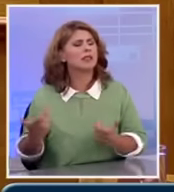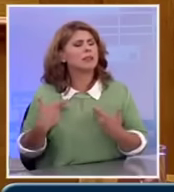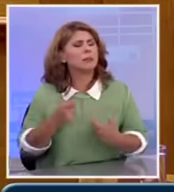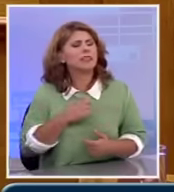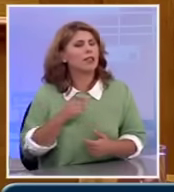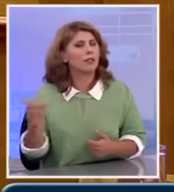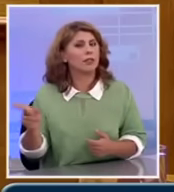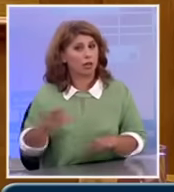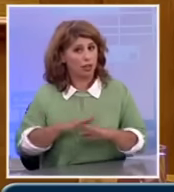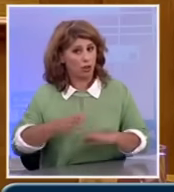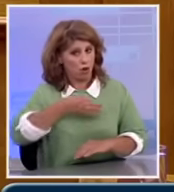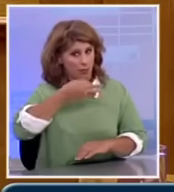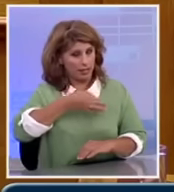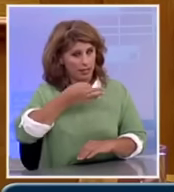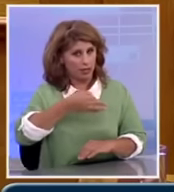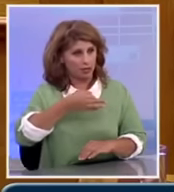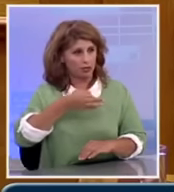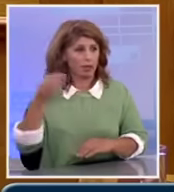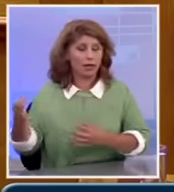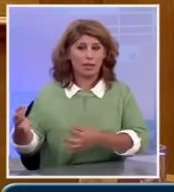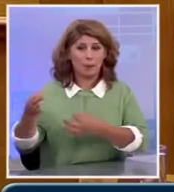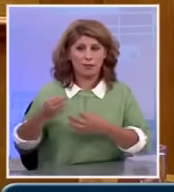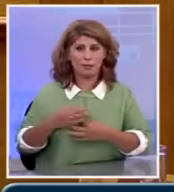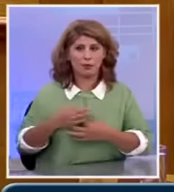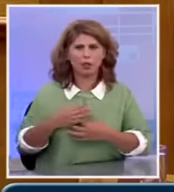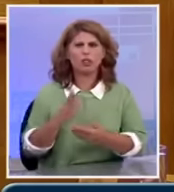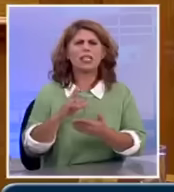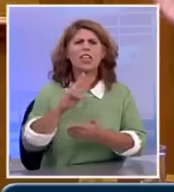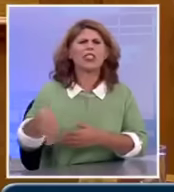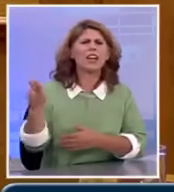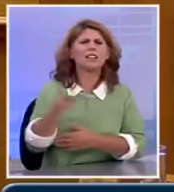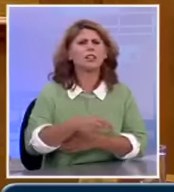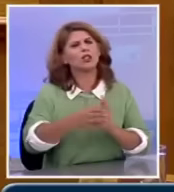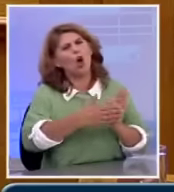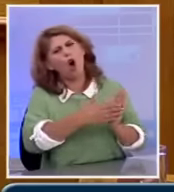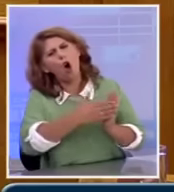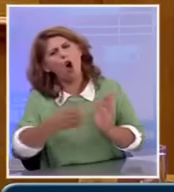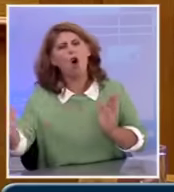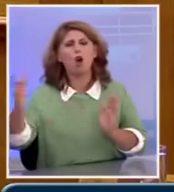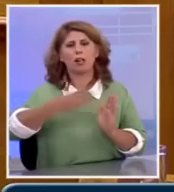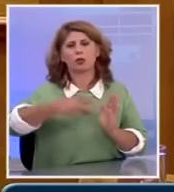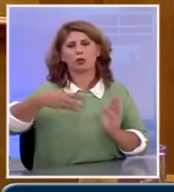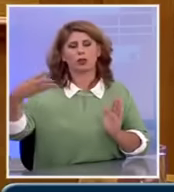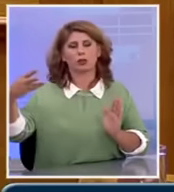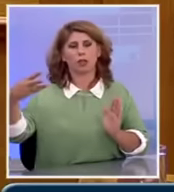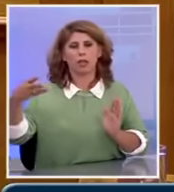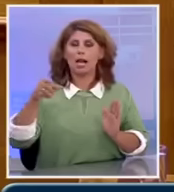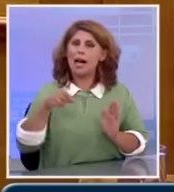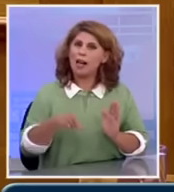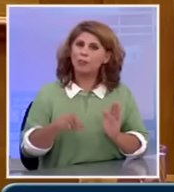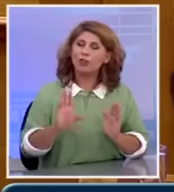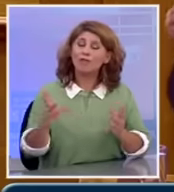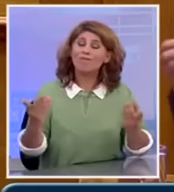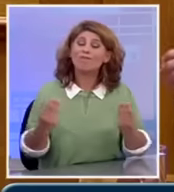τελειώσατε την ομιλία σας λέγοντας ότι θα τα καταργήσετε όλα όσα έχει φέρει ο συριζα αυτό δεν